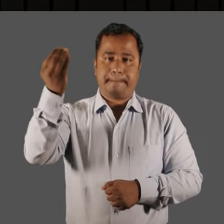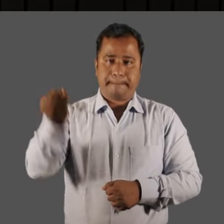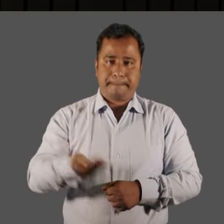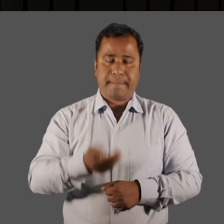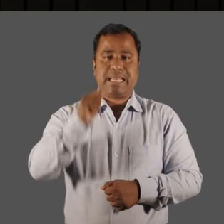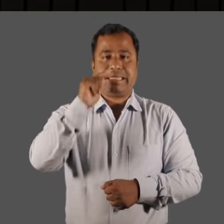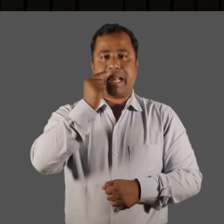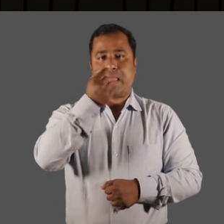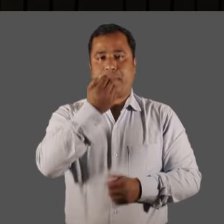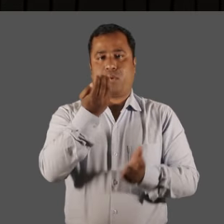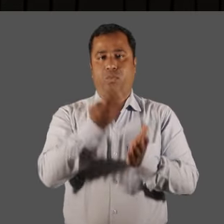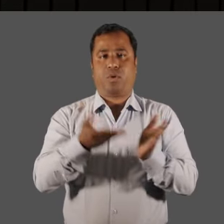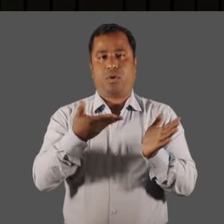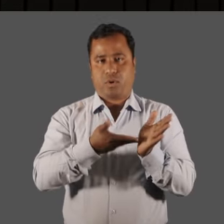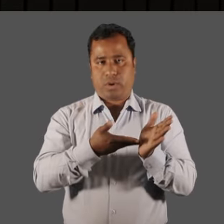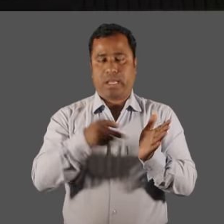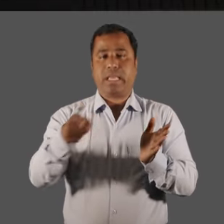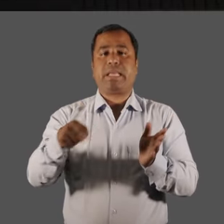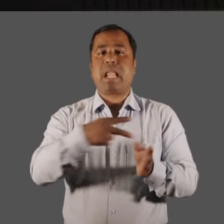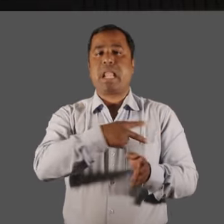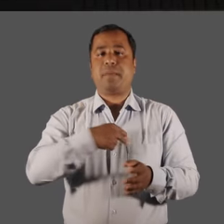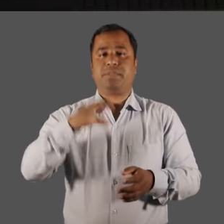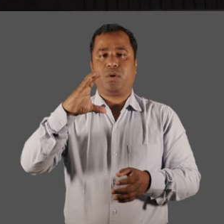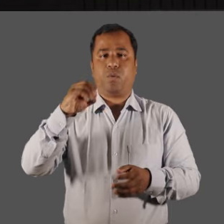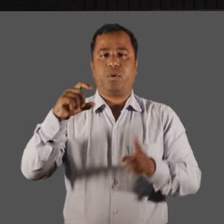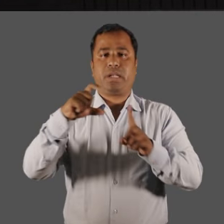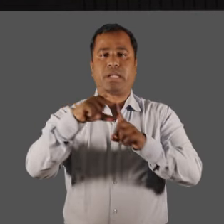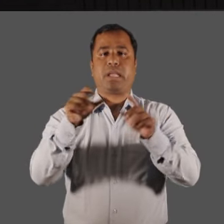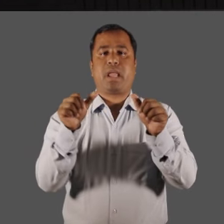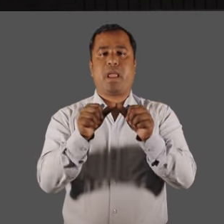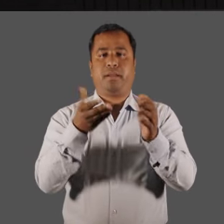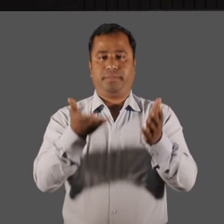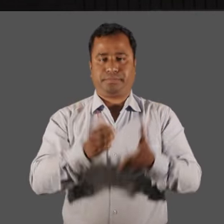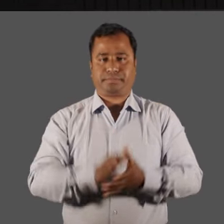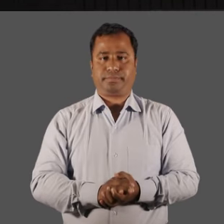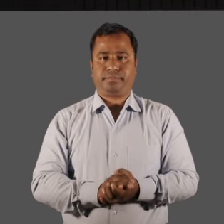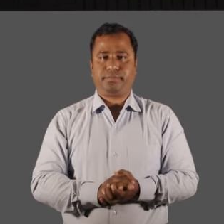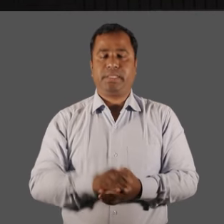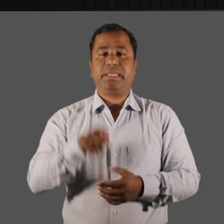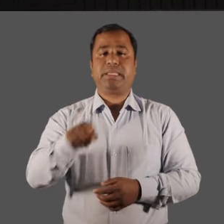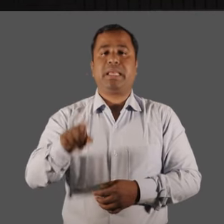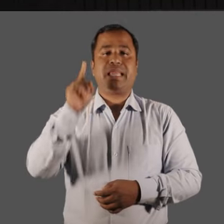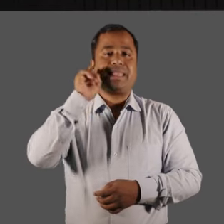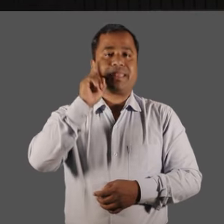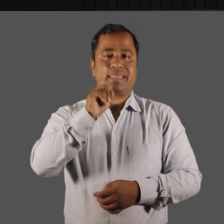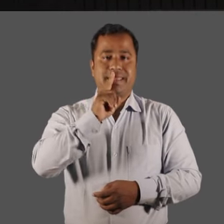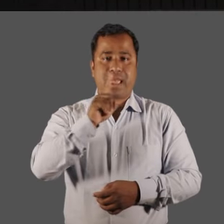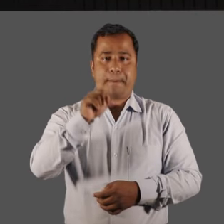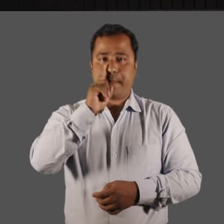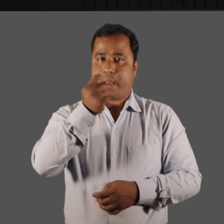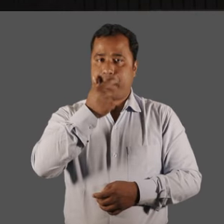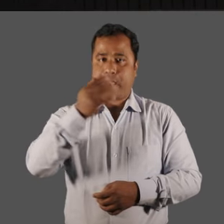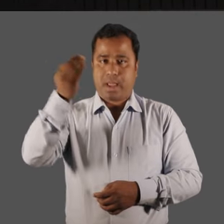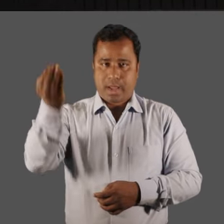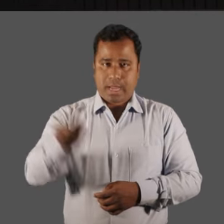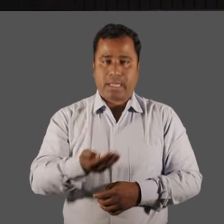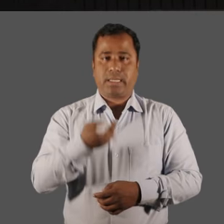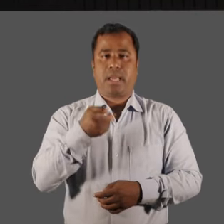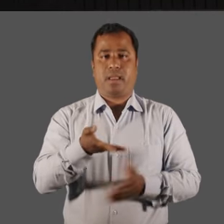মানুষদের সন্তানদেরকেই কোডা বলা হয়। এটাকে যদি এলাবোরেটলি বলি, ইটস চাইল্ড অফ ডেফ অ্যাডাল্টস। আর